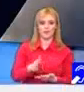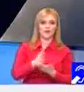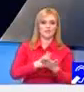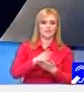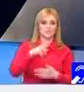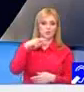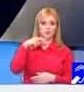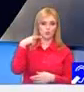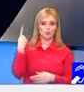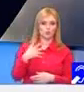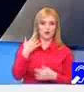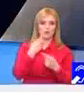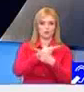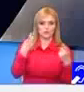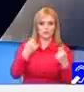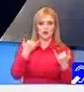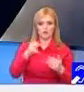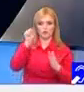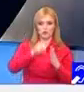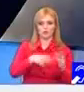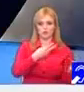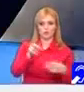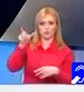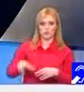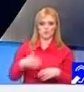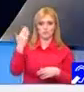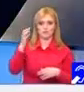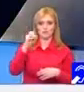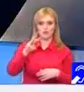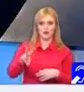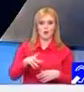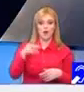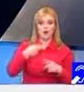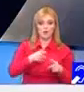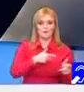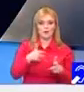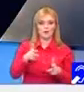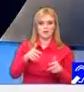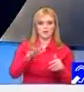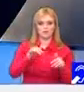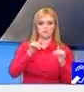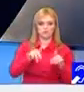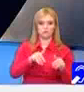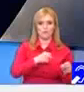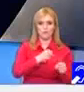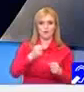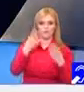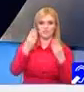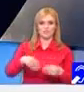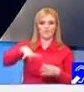Serviciile ruse de securitate au anunțat că a ucis astăzi un terorist al statului islamic care pregătea un atentat cu bombă în ziua